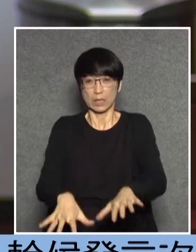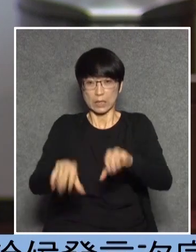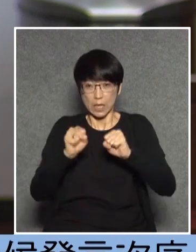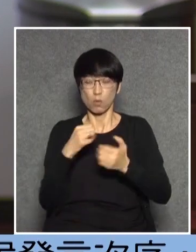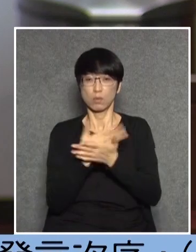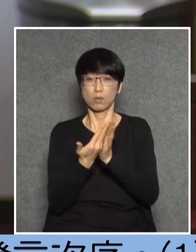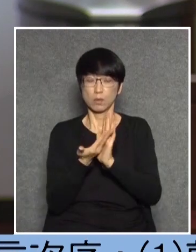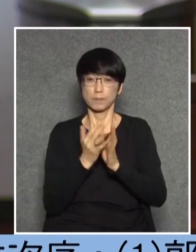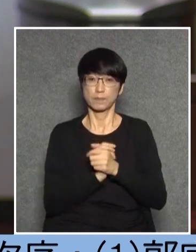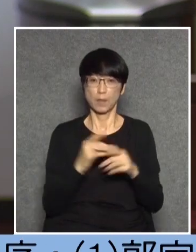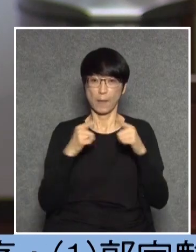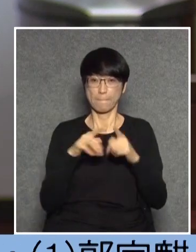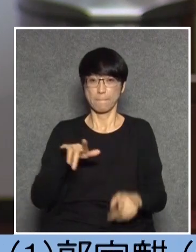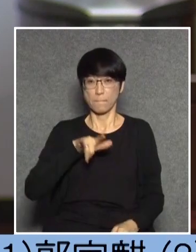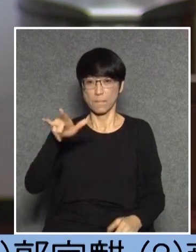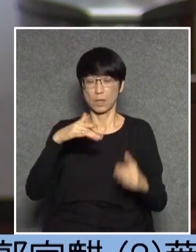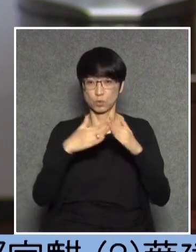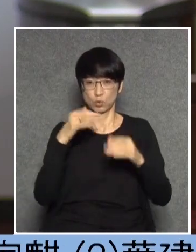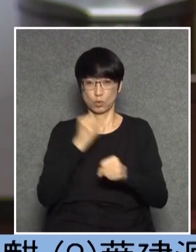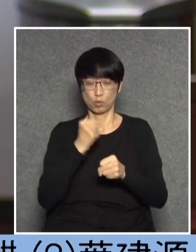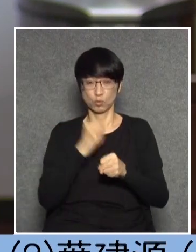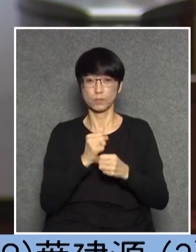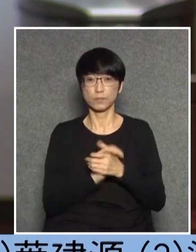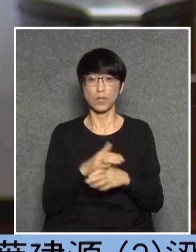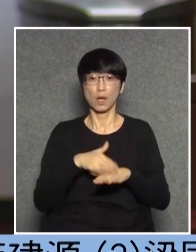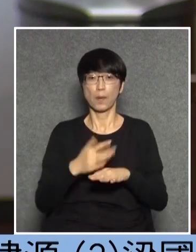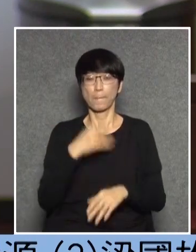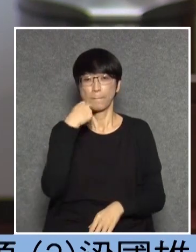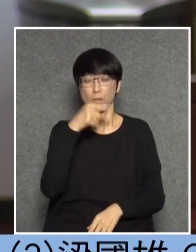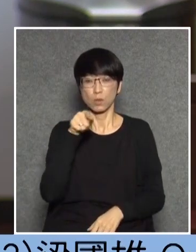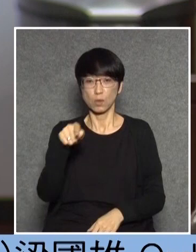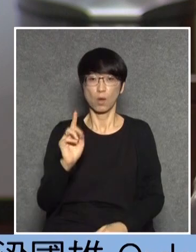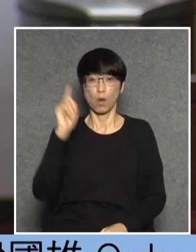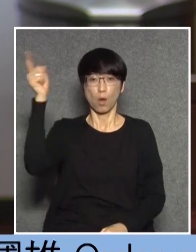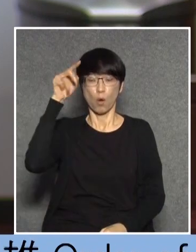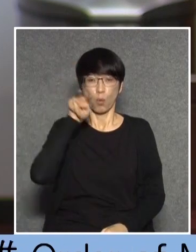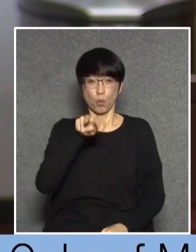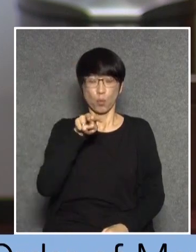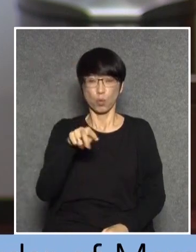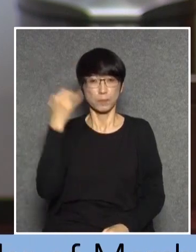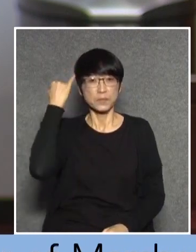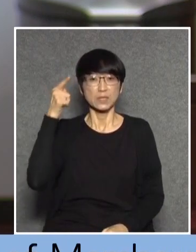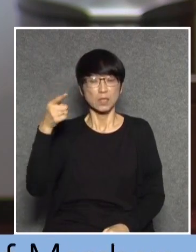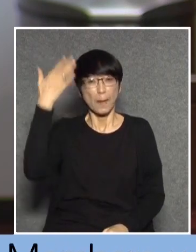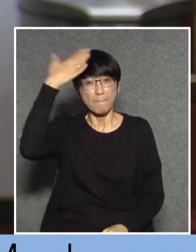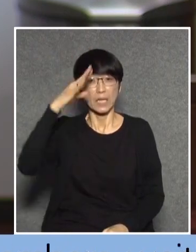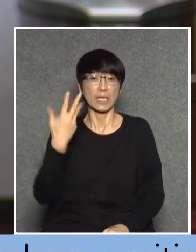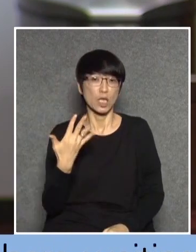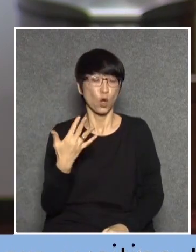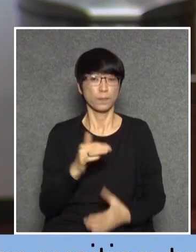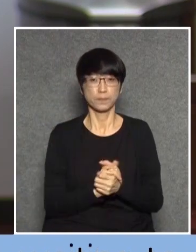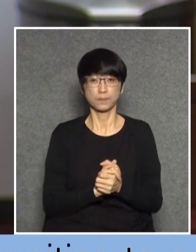係嘛？呢個係民航處嘅工作。我頭先提出嗰個所謂空管系統，我唔知道主席你了解有幾多。我